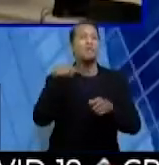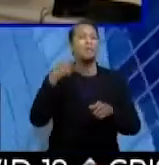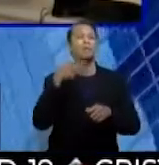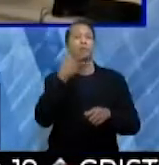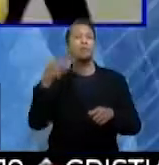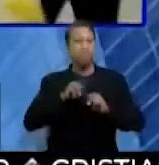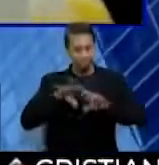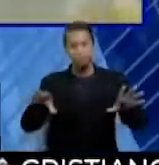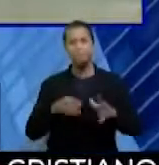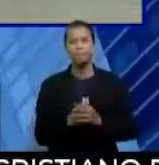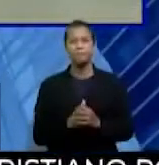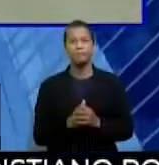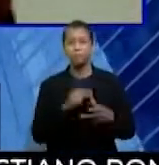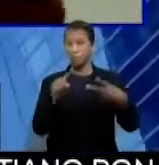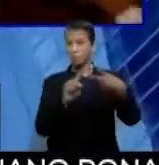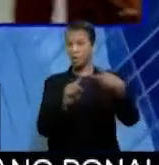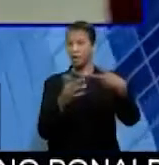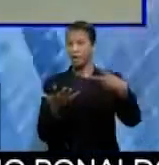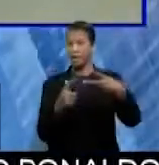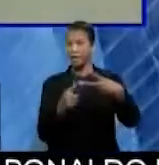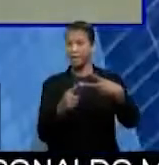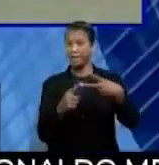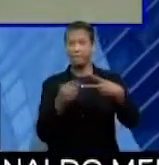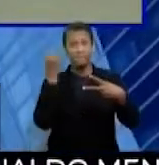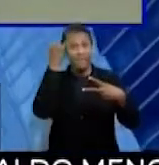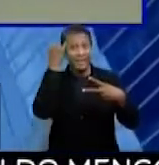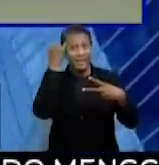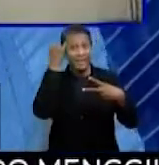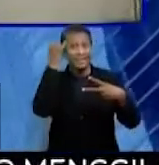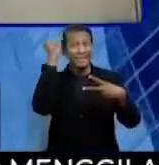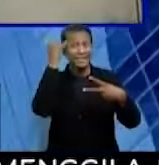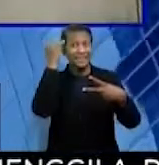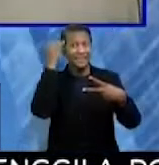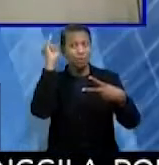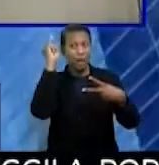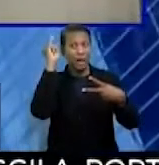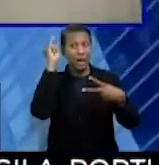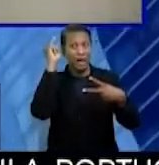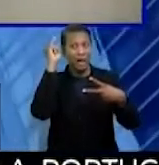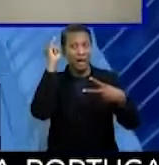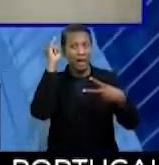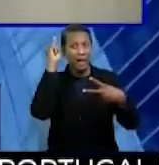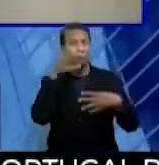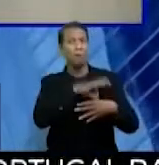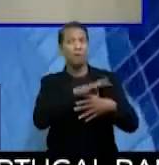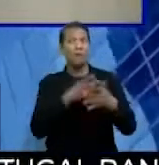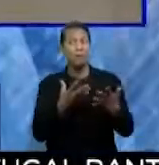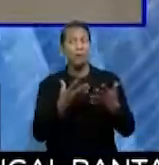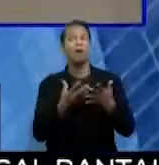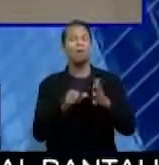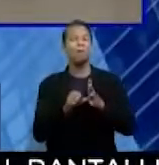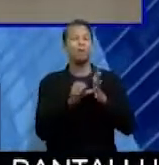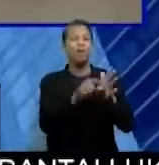kekayaan intelektual. Nah, ini secara garis besar adalah bantuan kepada produsen film untuk membantu cash flow mereka sehingga